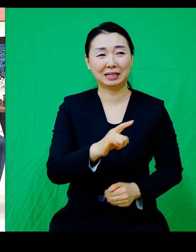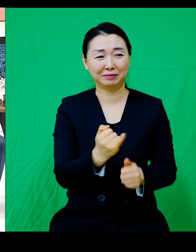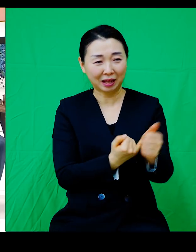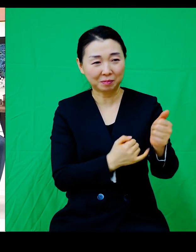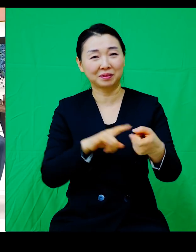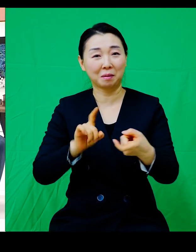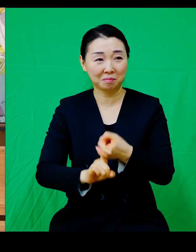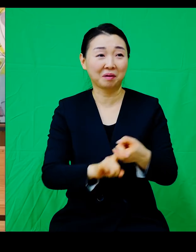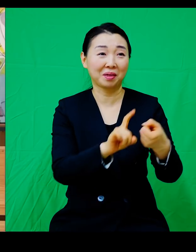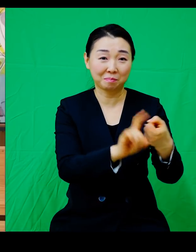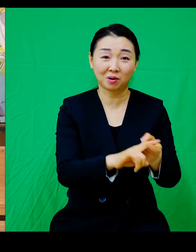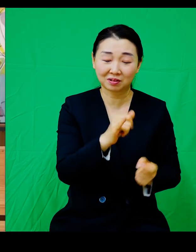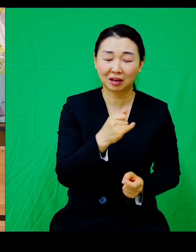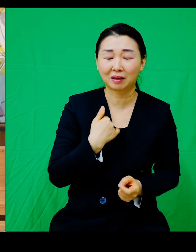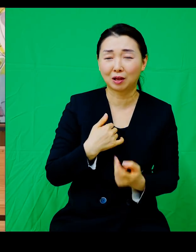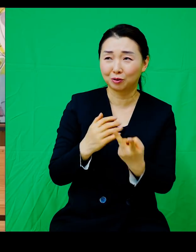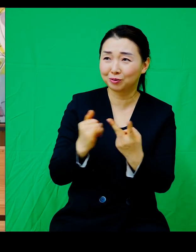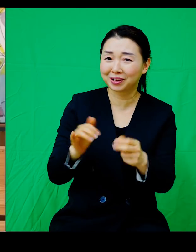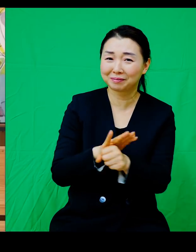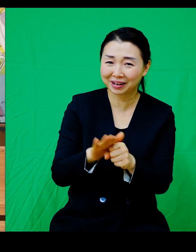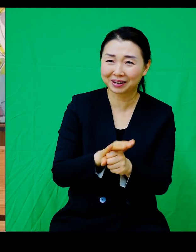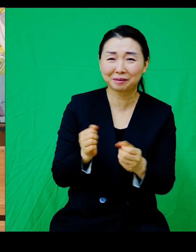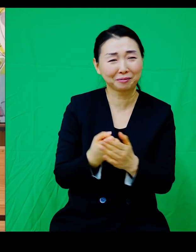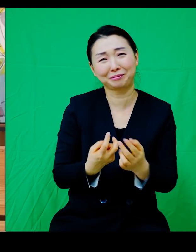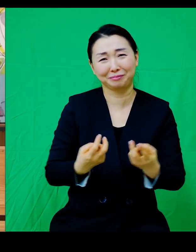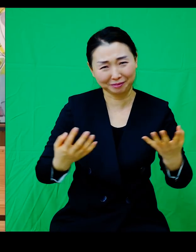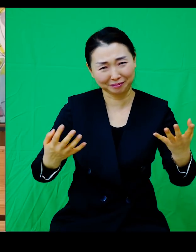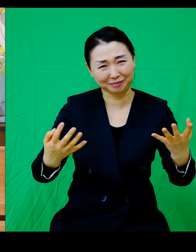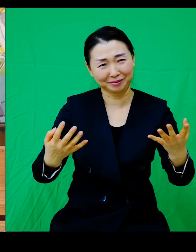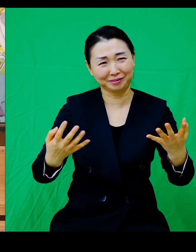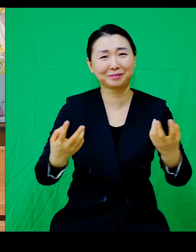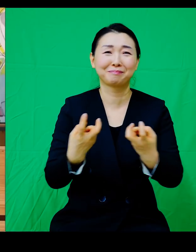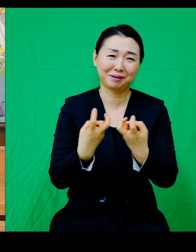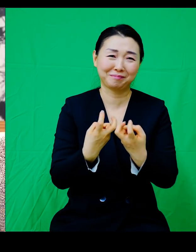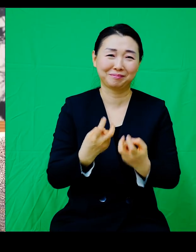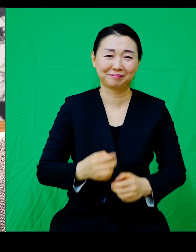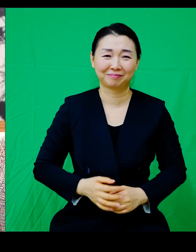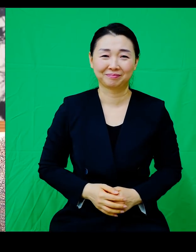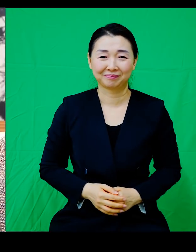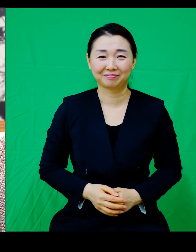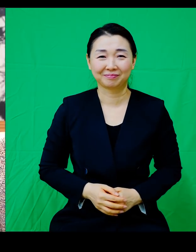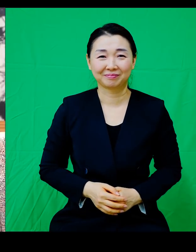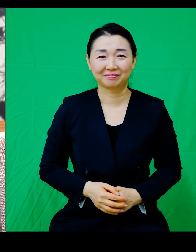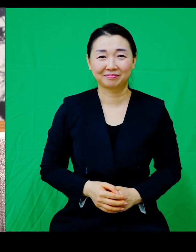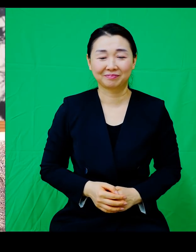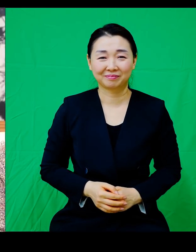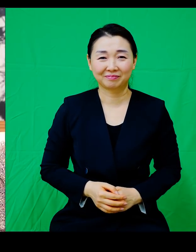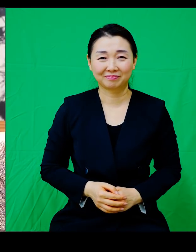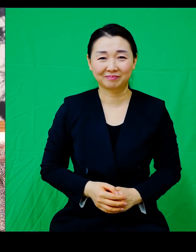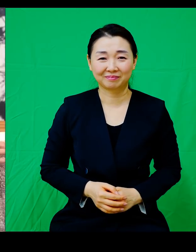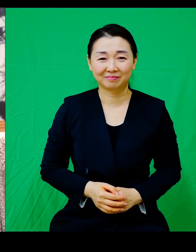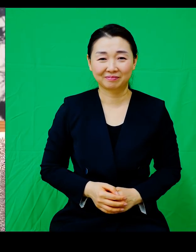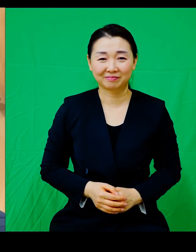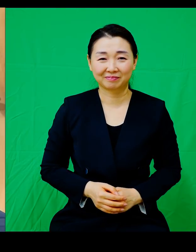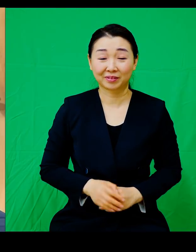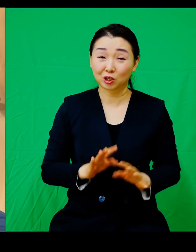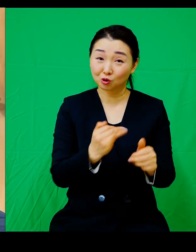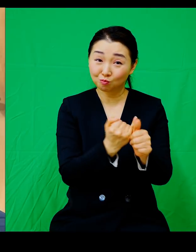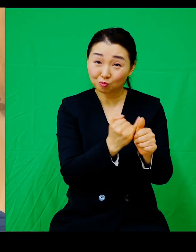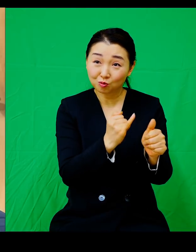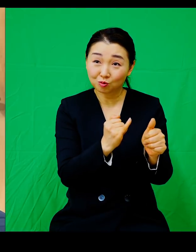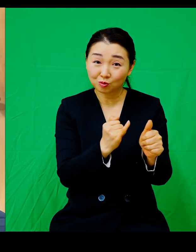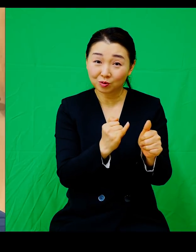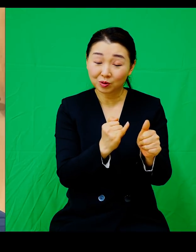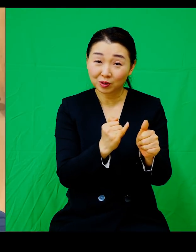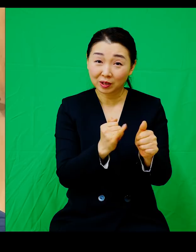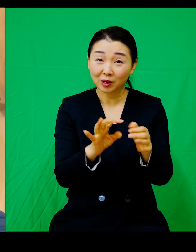내 편이려니 하고 생각하는데 난 둘 다 그냥 사랑하니까 어쩔 수 없잖아요. 오. 그런 방법이라도 써야죠. 근데 결국에 네. 이렇게 네. 두 분이